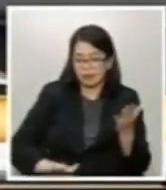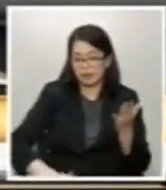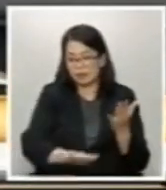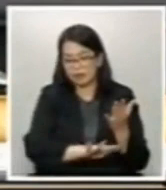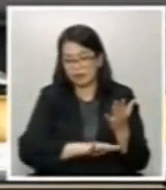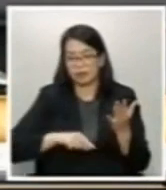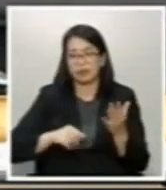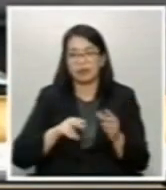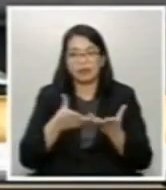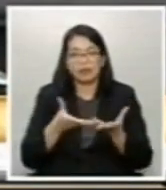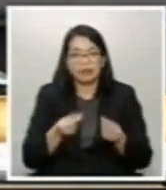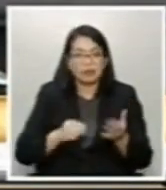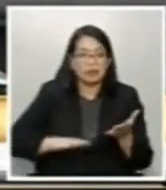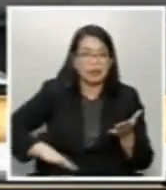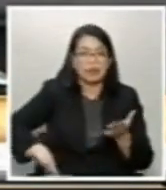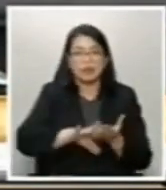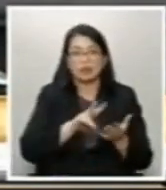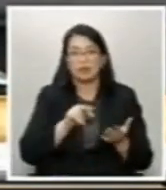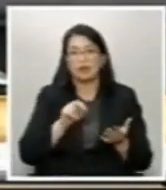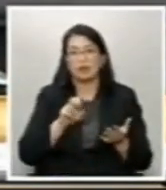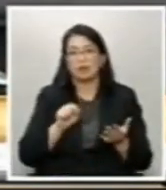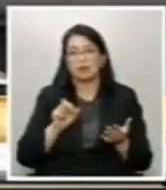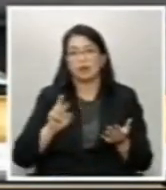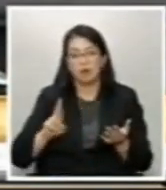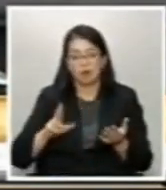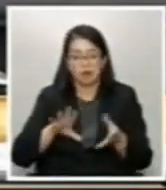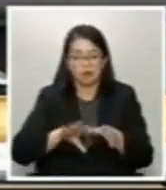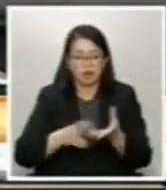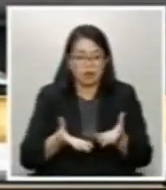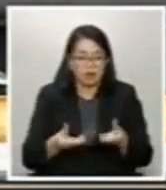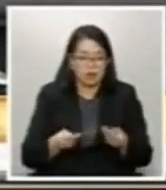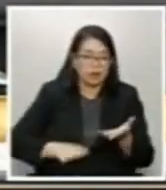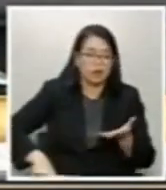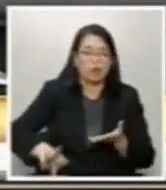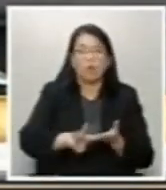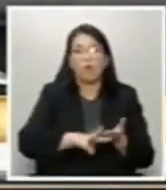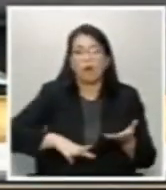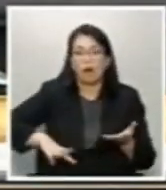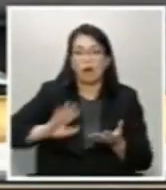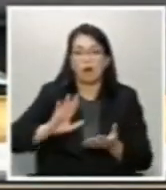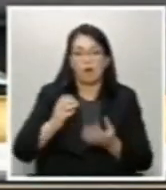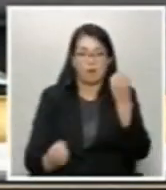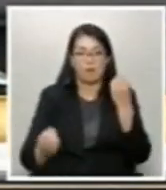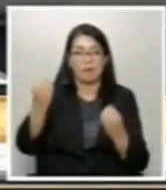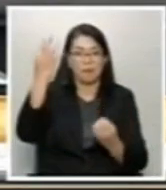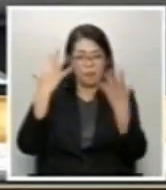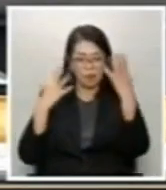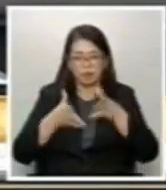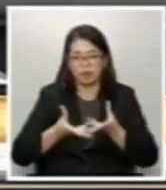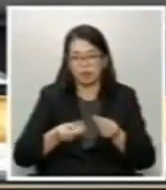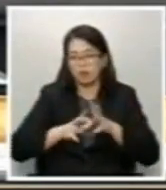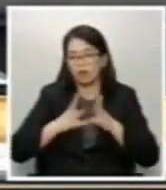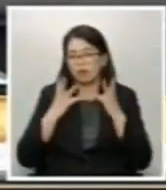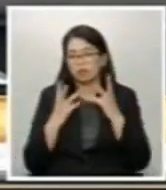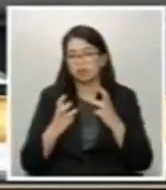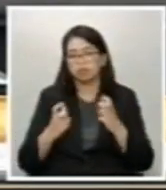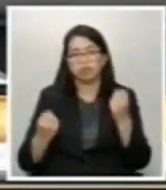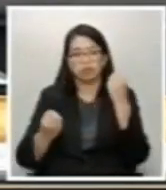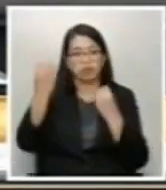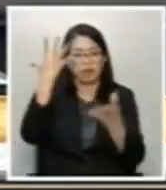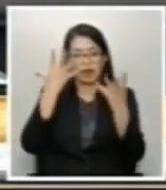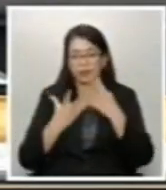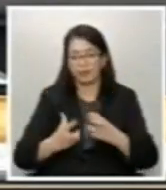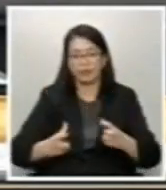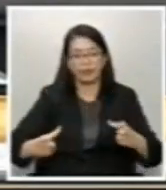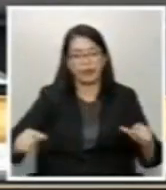หรือและพื้นที่ที่ว่างเปล่าจากการเป็นพื้นที่ป่าไม้ที่เสื่อมสภาพและก็ได้ขึ้น